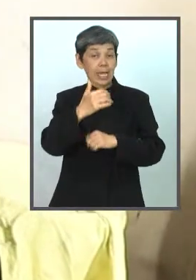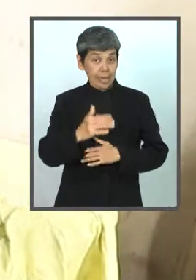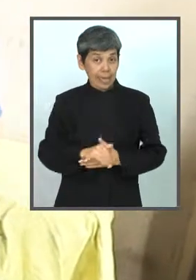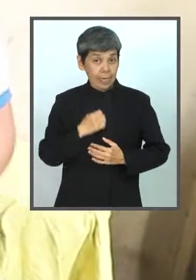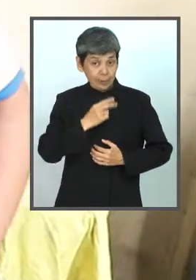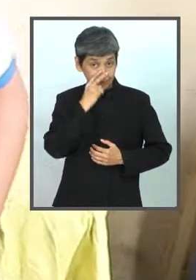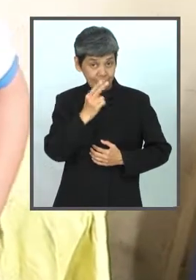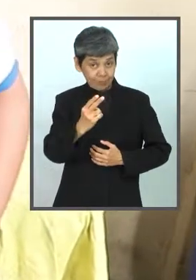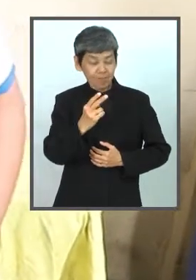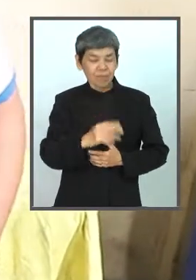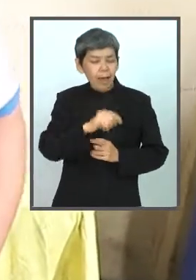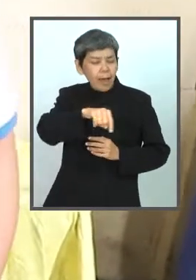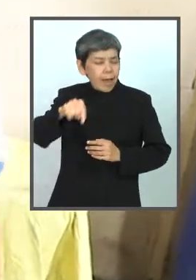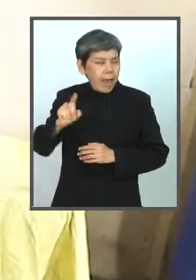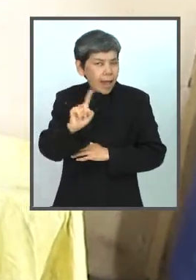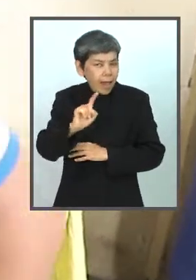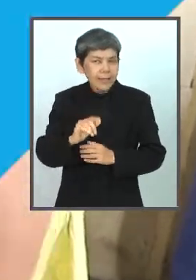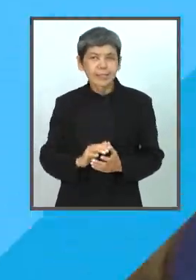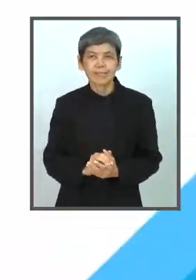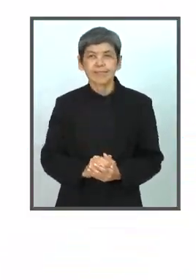ไปเยี่ยมชมข้างในกันดีกว่าครับว่ามีอะไรบ้าง